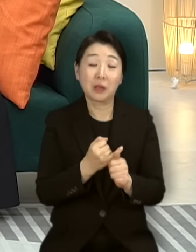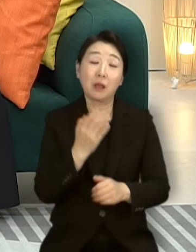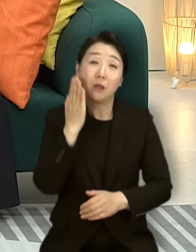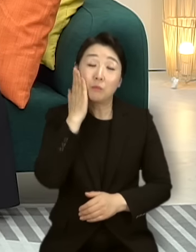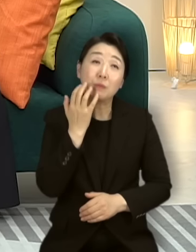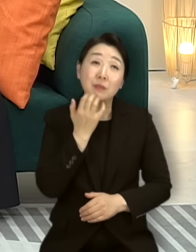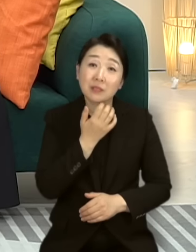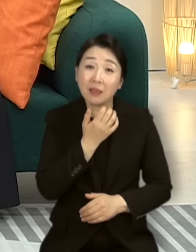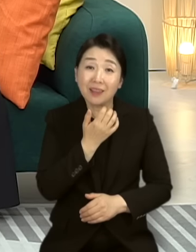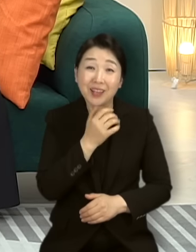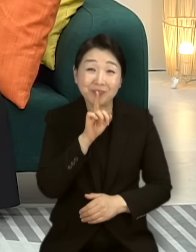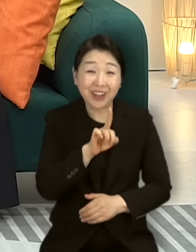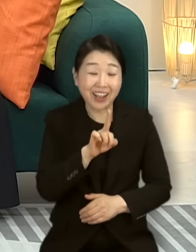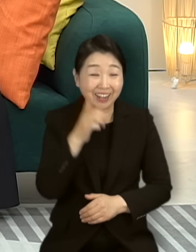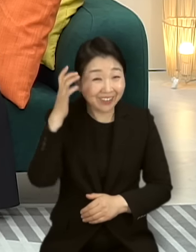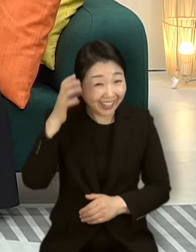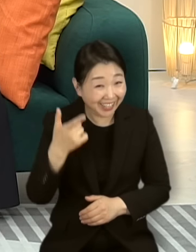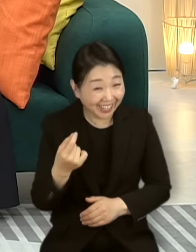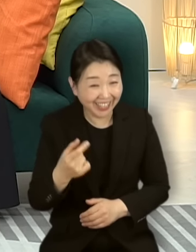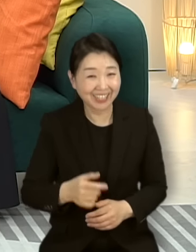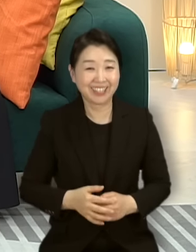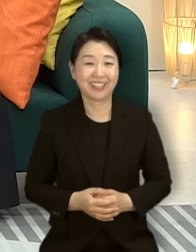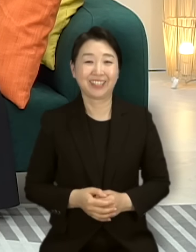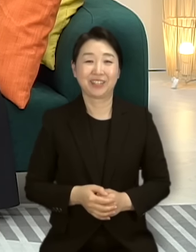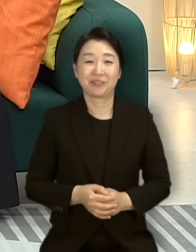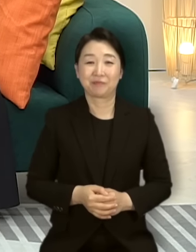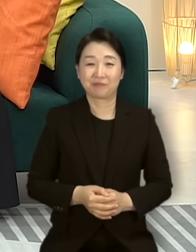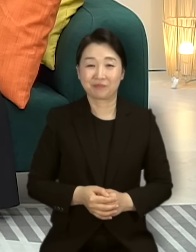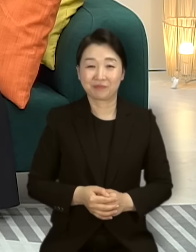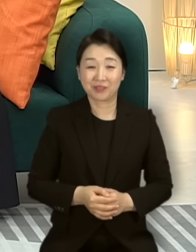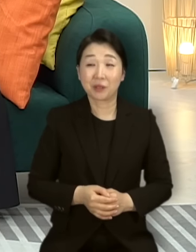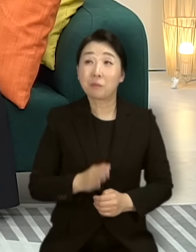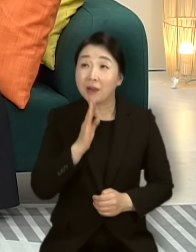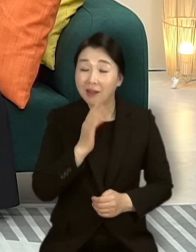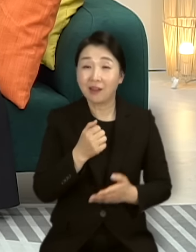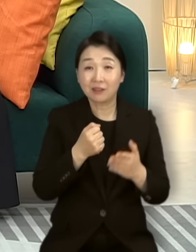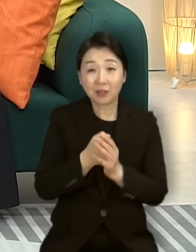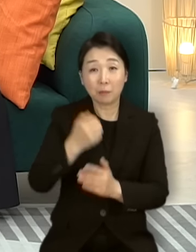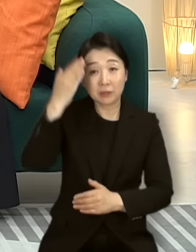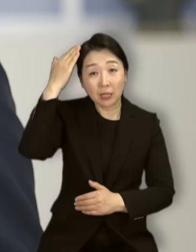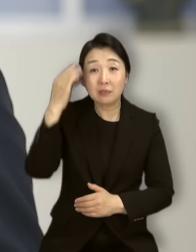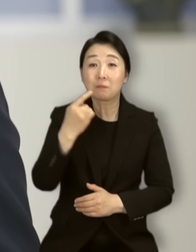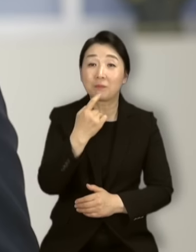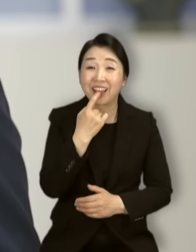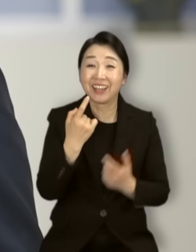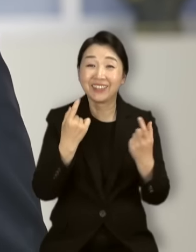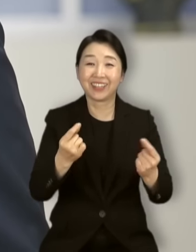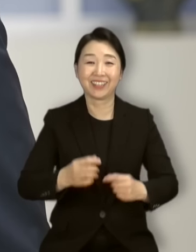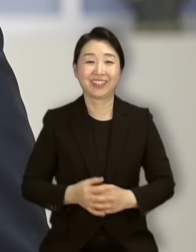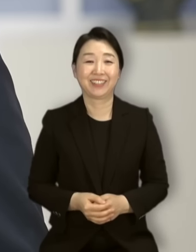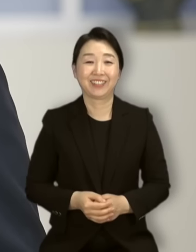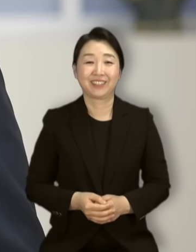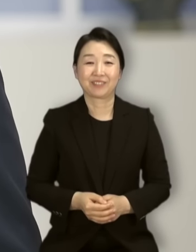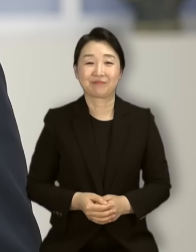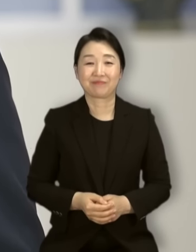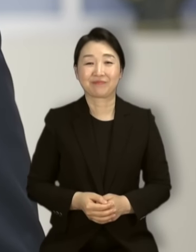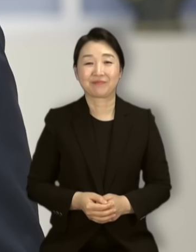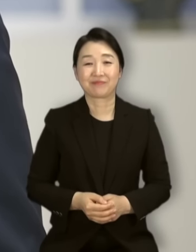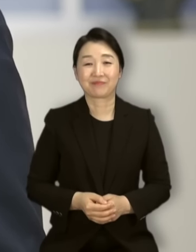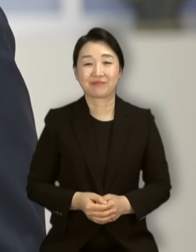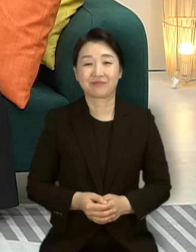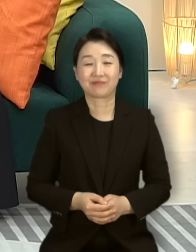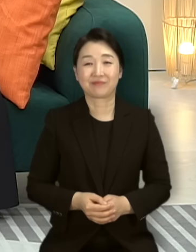예예예 예 이렇게 웬만큼 다녀서 조금 태닝을 하셔도 될 텐데 정말 하야시 정말